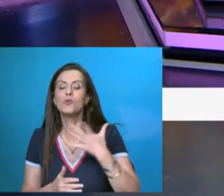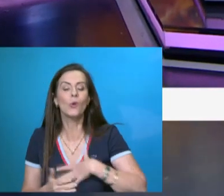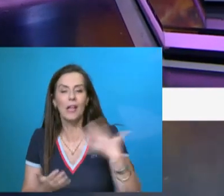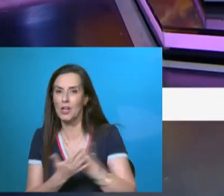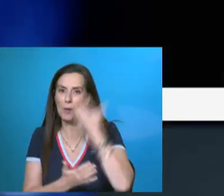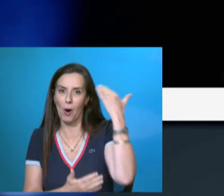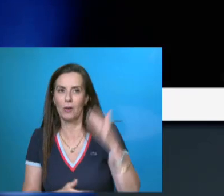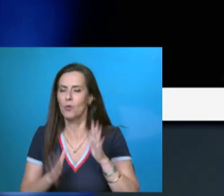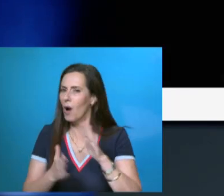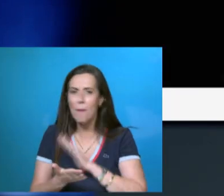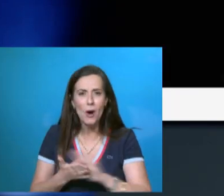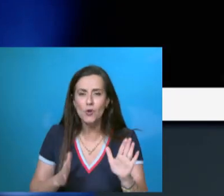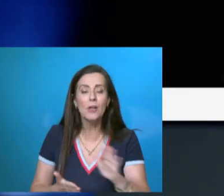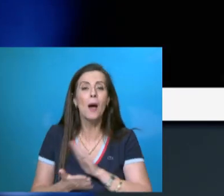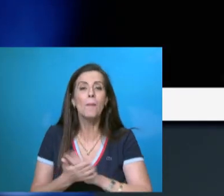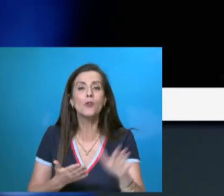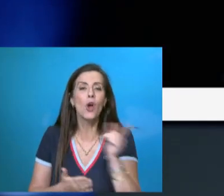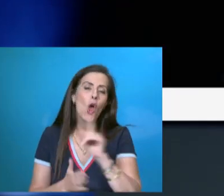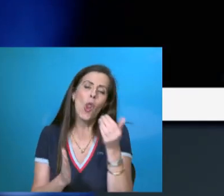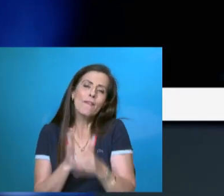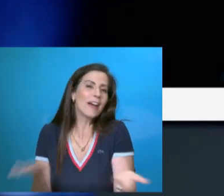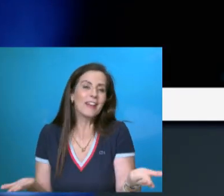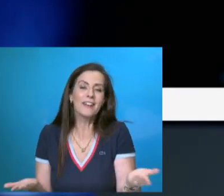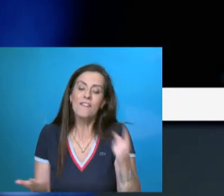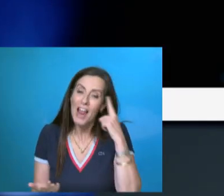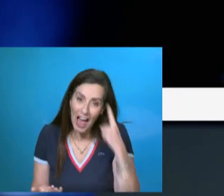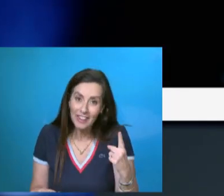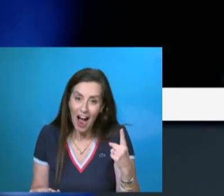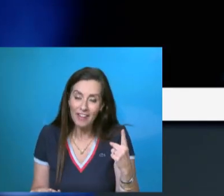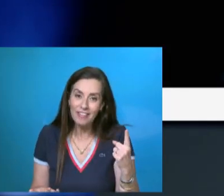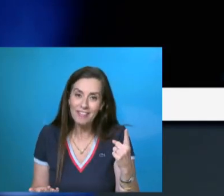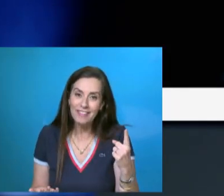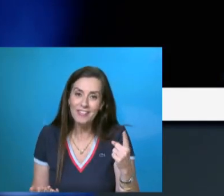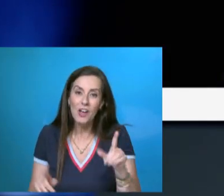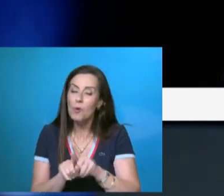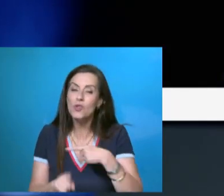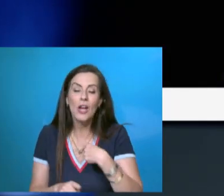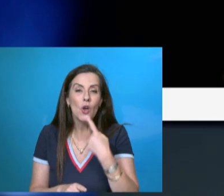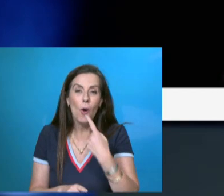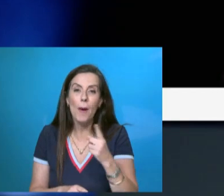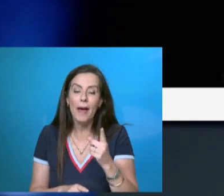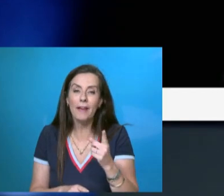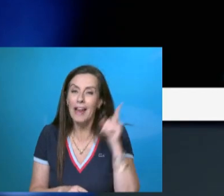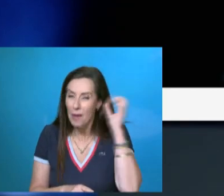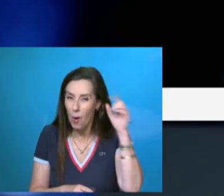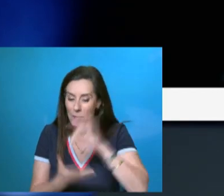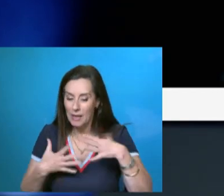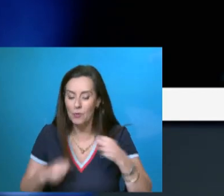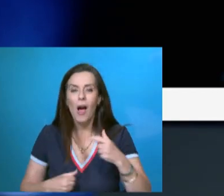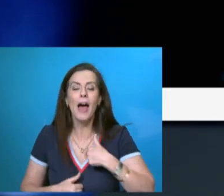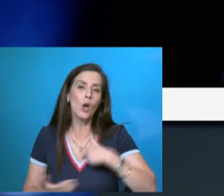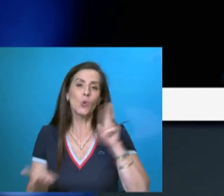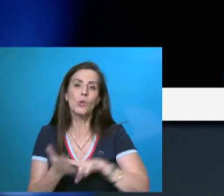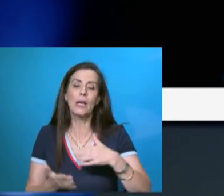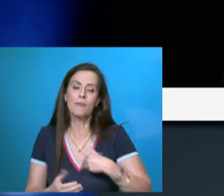נורא פשוט. פשוט לא לוותר ולדעת ש... כמו שהייתי אומר לאי במשרד הבריאות, אנחנו הצד הצודק והמוסרי